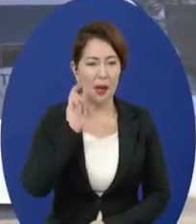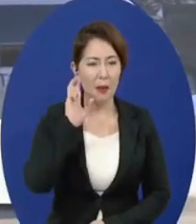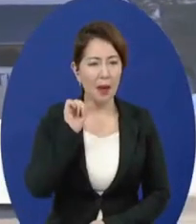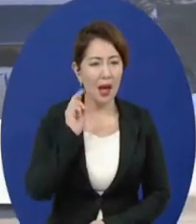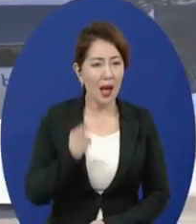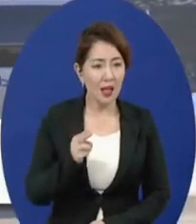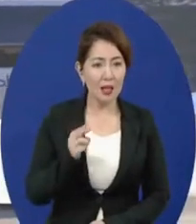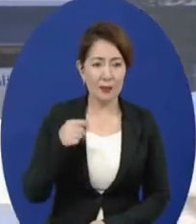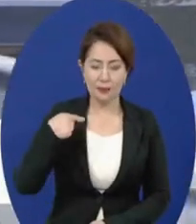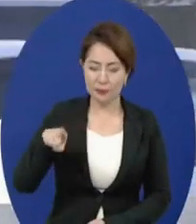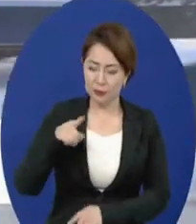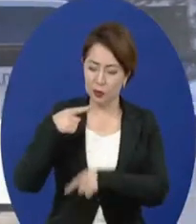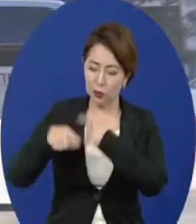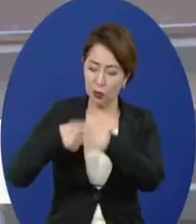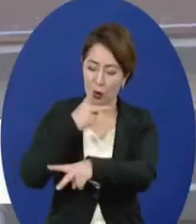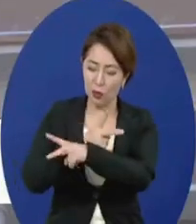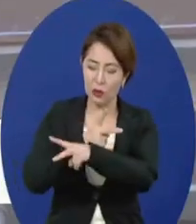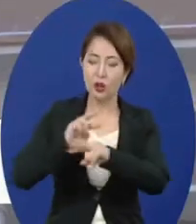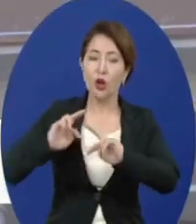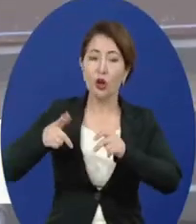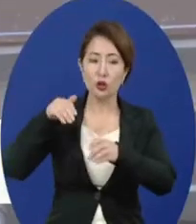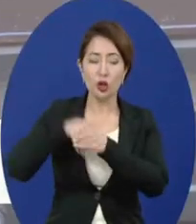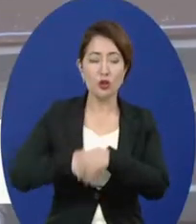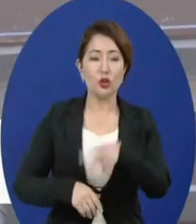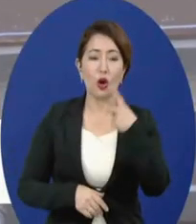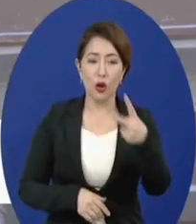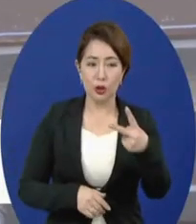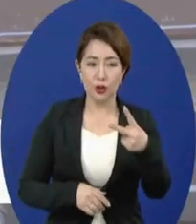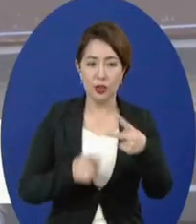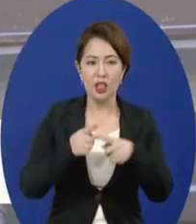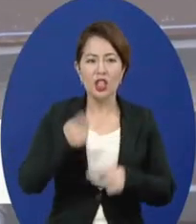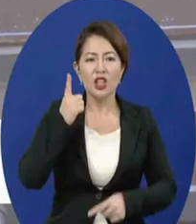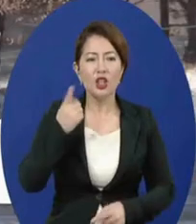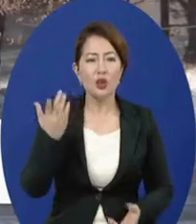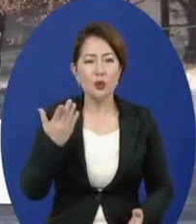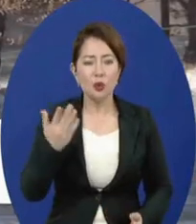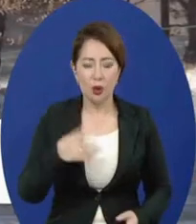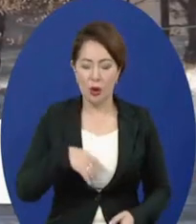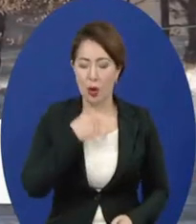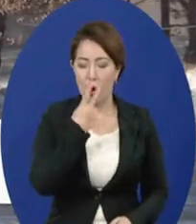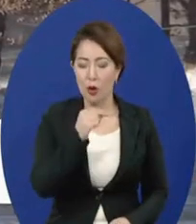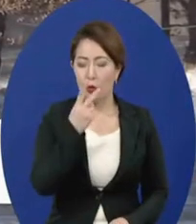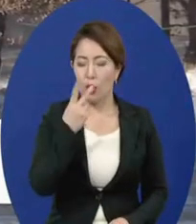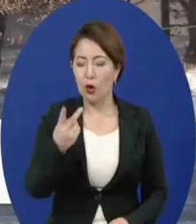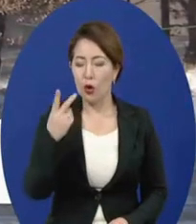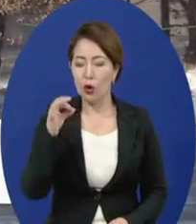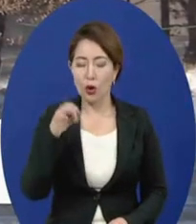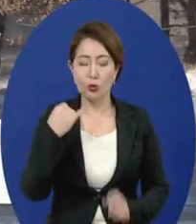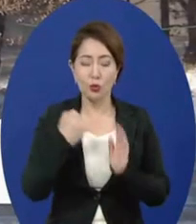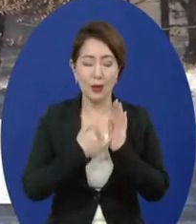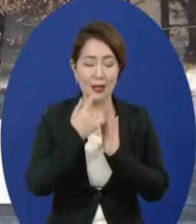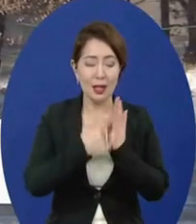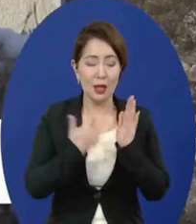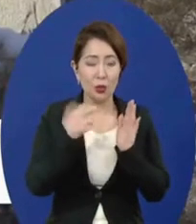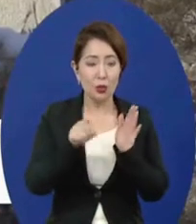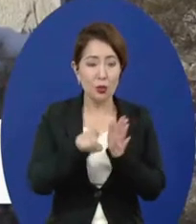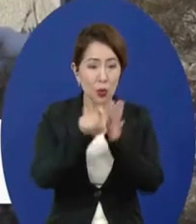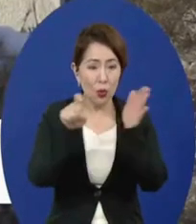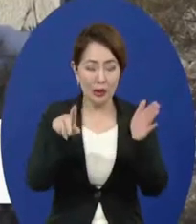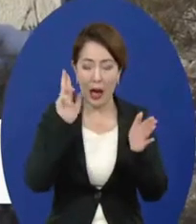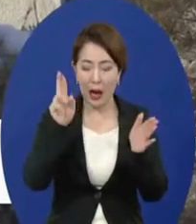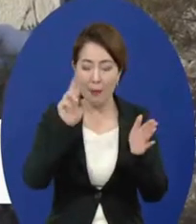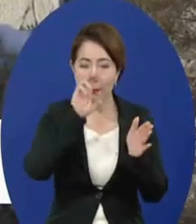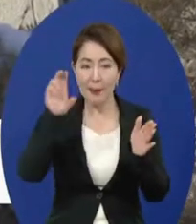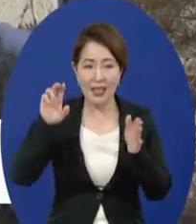Банкны хувьд хоёр гол нэмэлт өөрчлөлт орсон. Нэгдүгээрт банкуд 2022 оны 6-р сарын 30-ны өдрийн дотор компани хэлбэрээ өөрчлөх